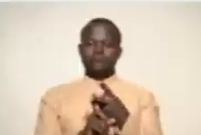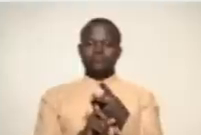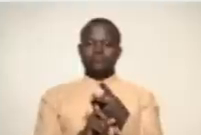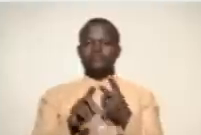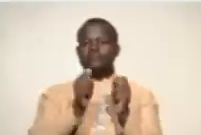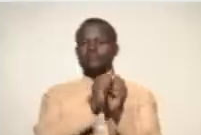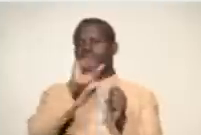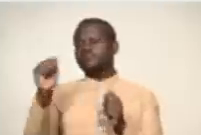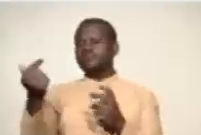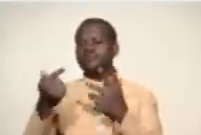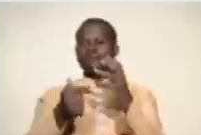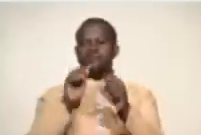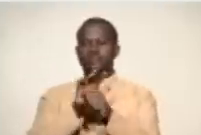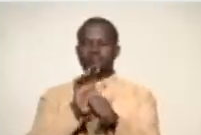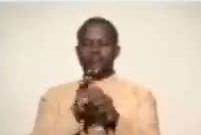n'abandi